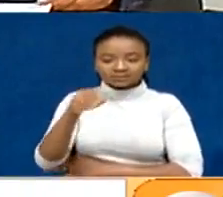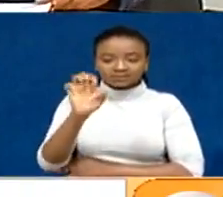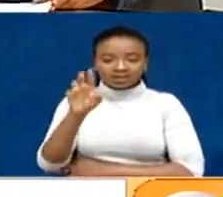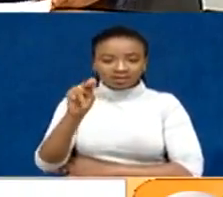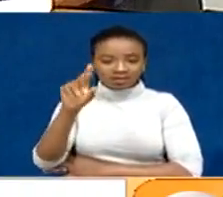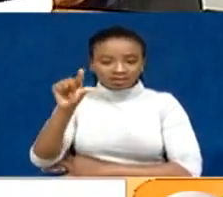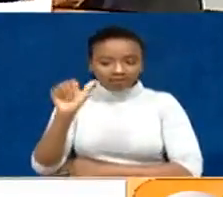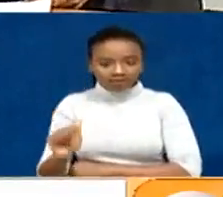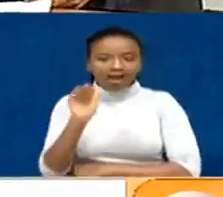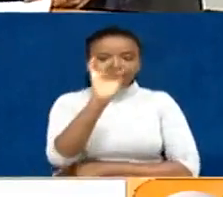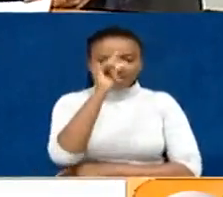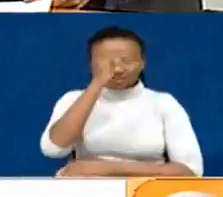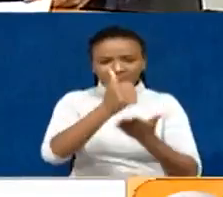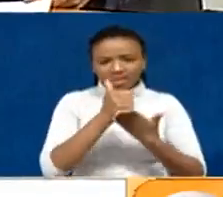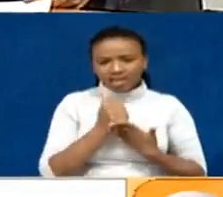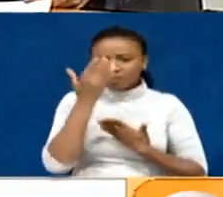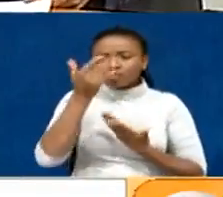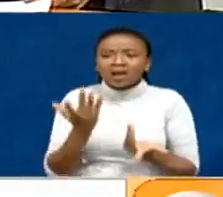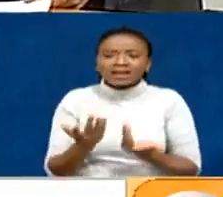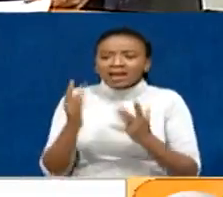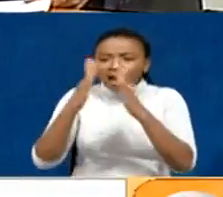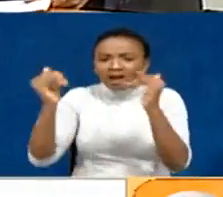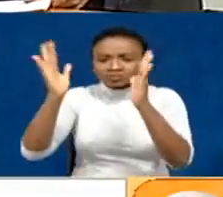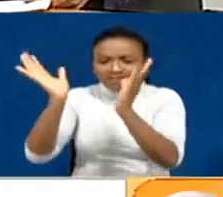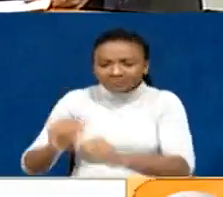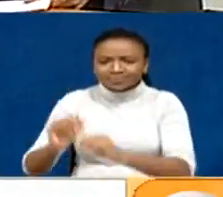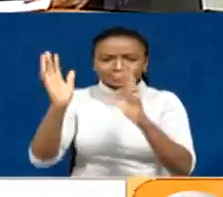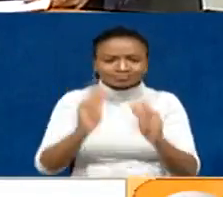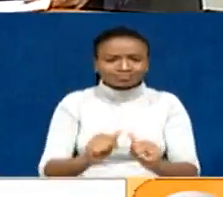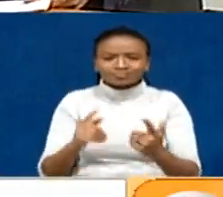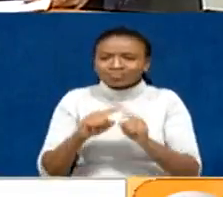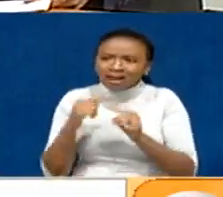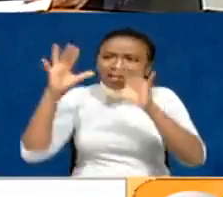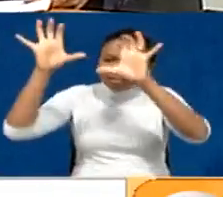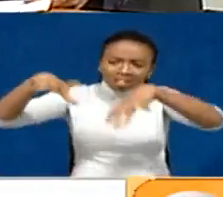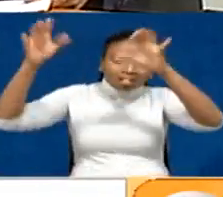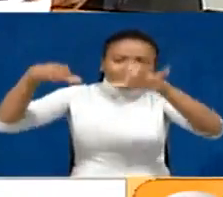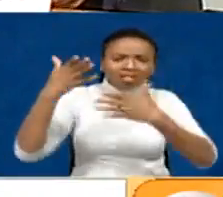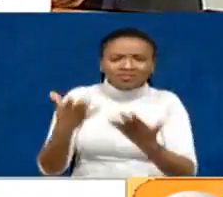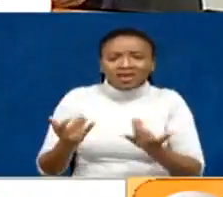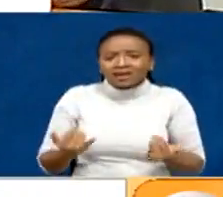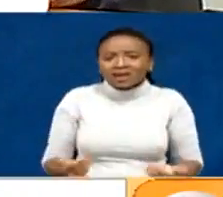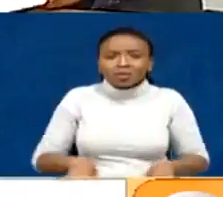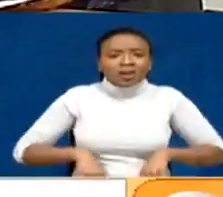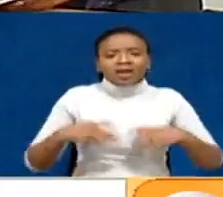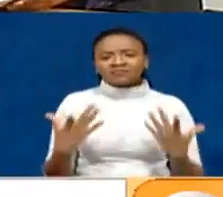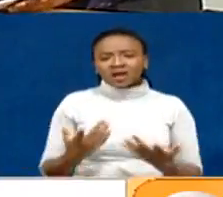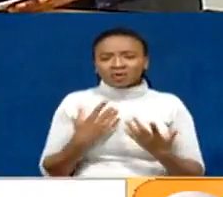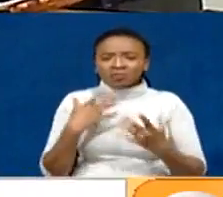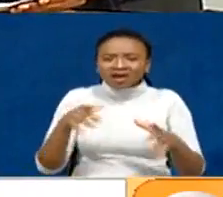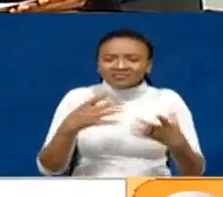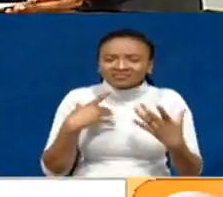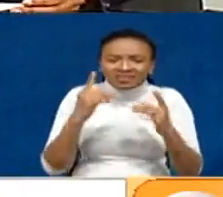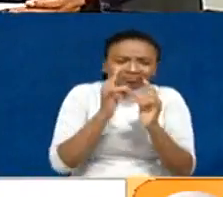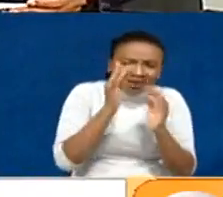kuwasaidia baada ya kuathirika na mvua inayoendelea kunyesha jijini Nairobi. Na wakazi hao wanaoishi ndani ya vyandarua na magunia yanayoloa maji